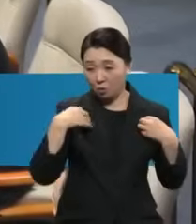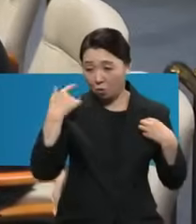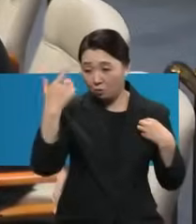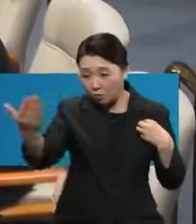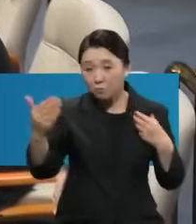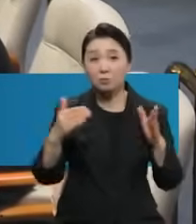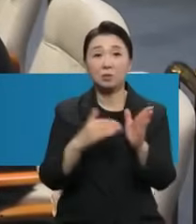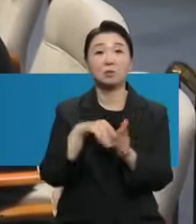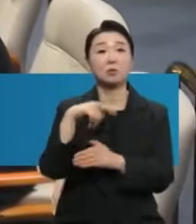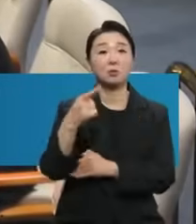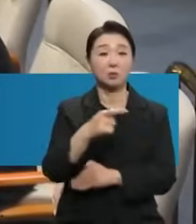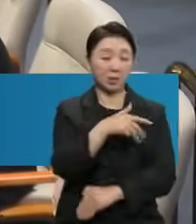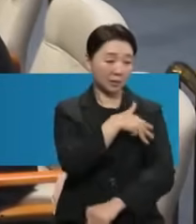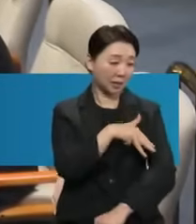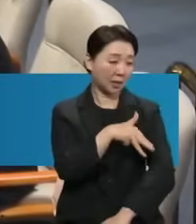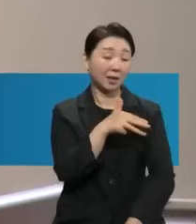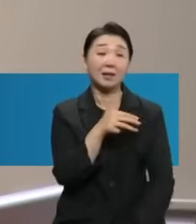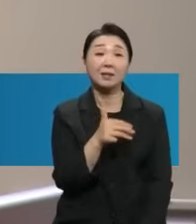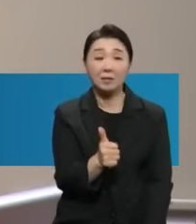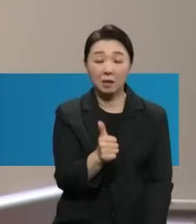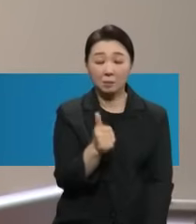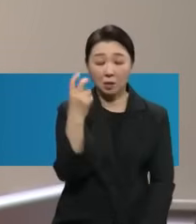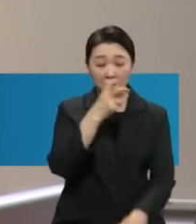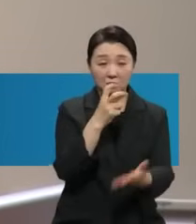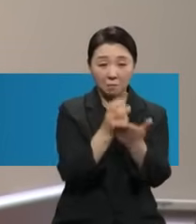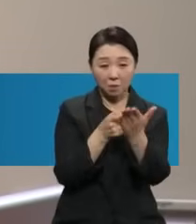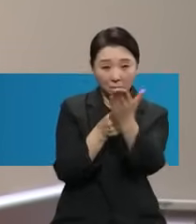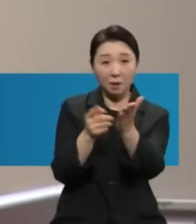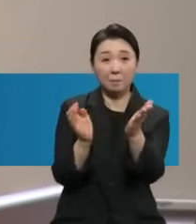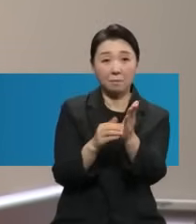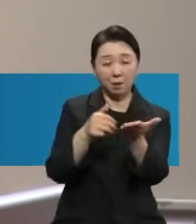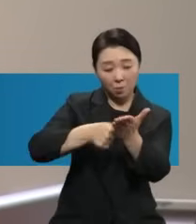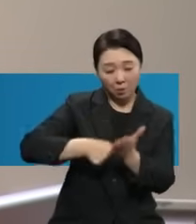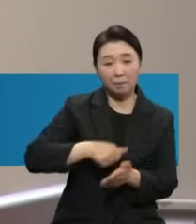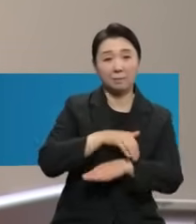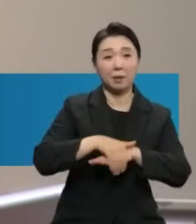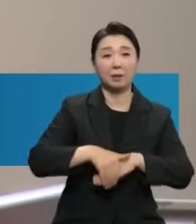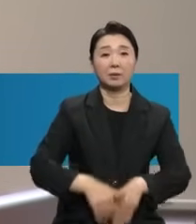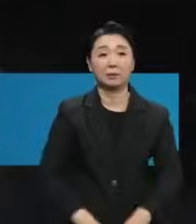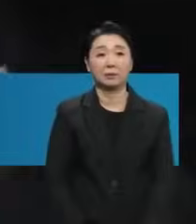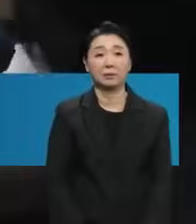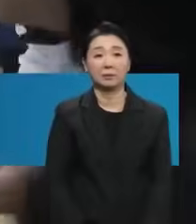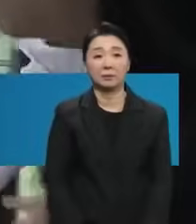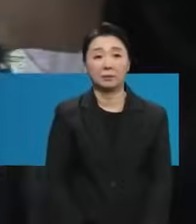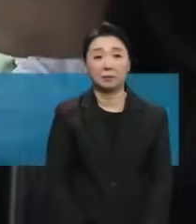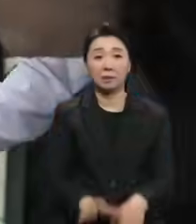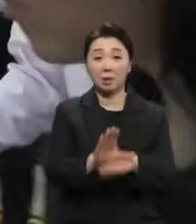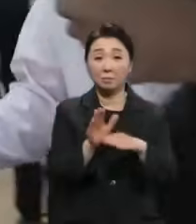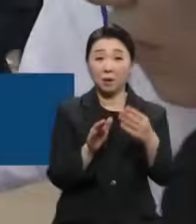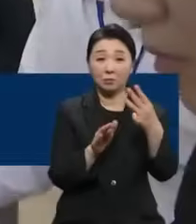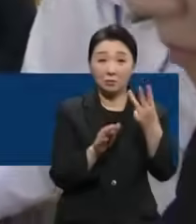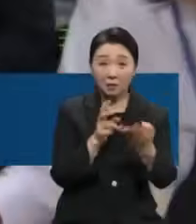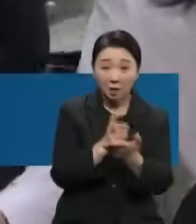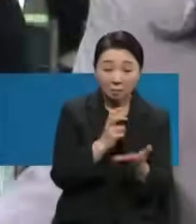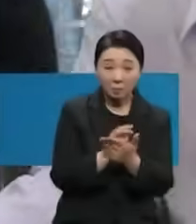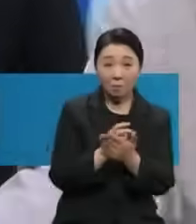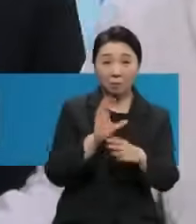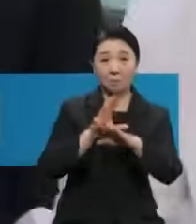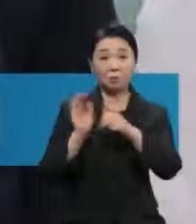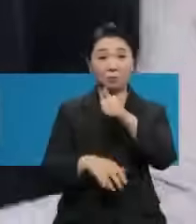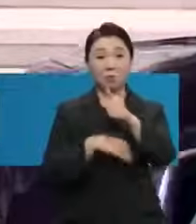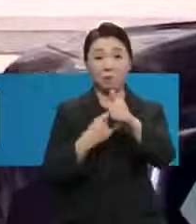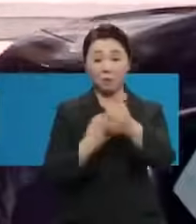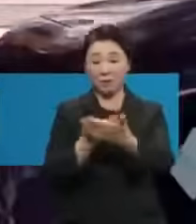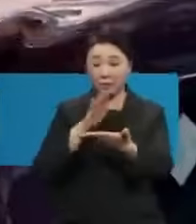곧바로 최상병 특검법을 본회의에 상정해 표결 처리를 시도할 걸로 보입니다. 또 방송3법과